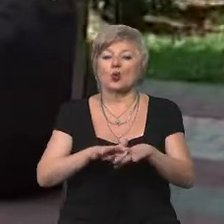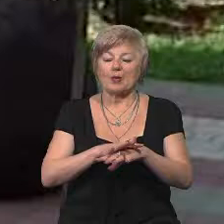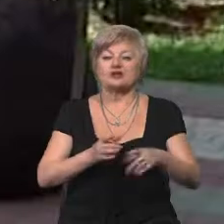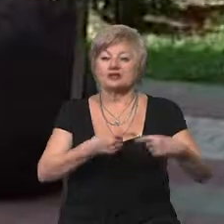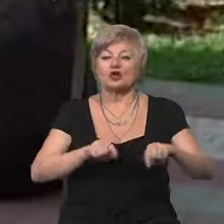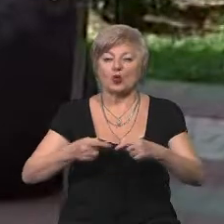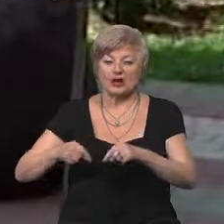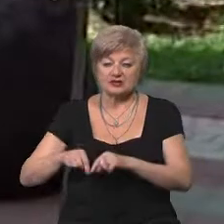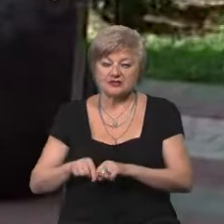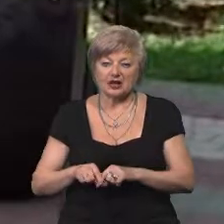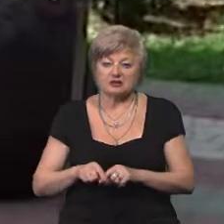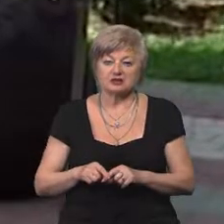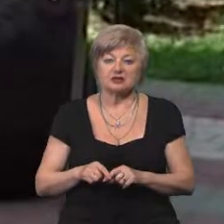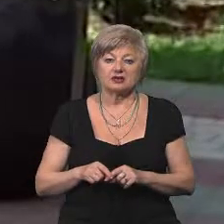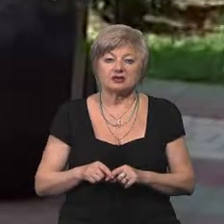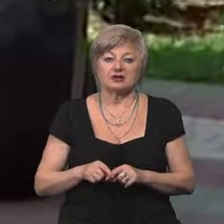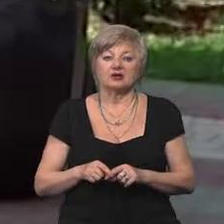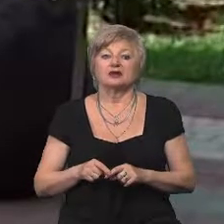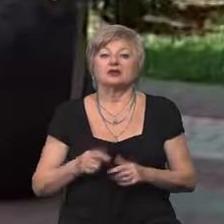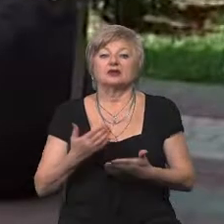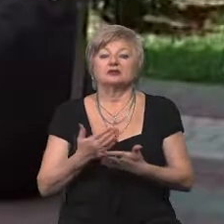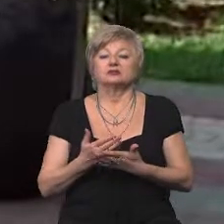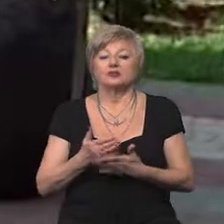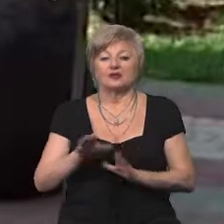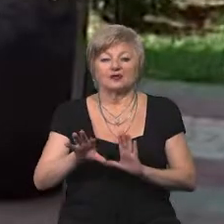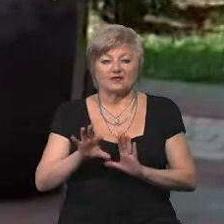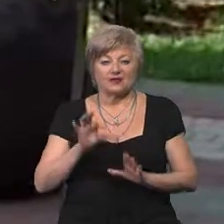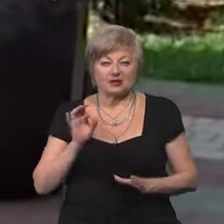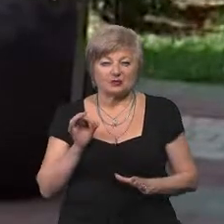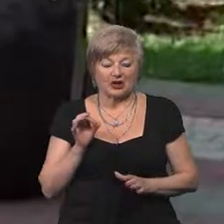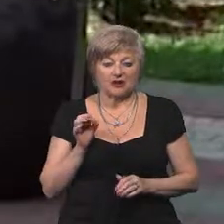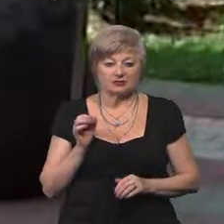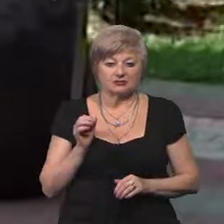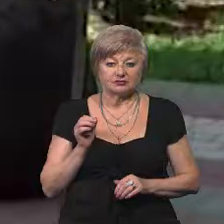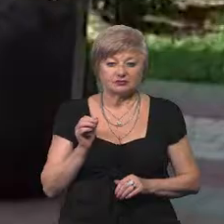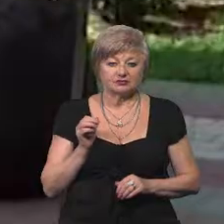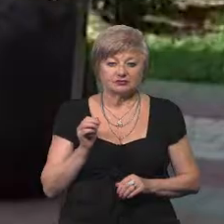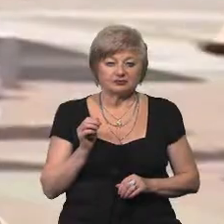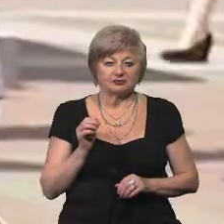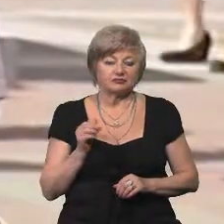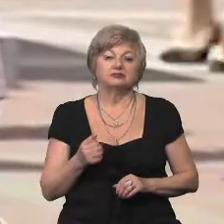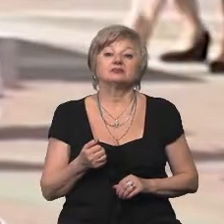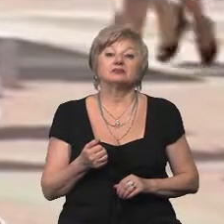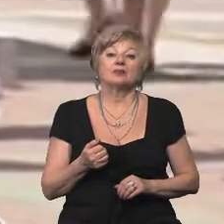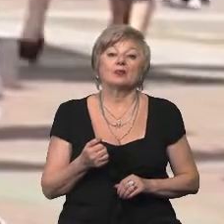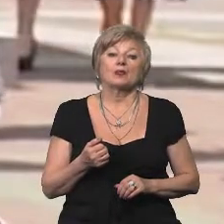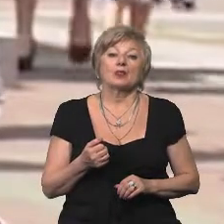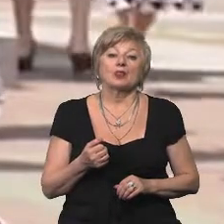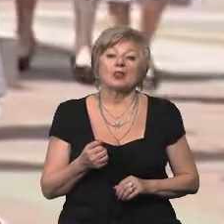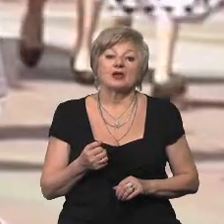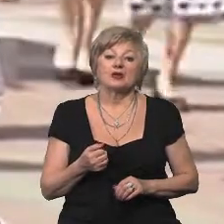організацій, через конкретні портрети людей, які вже тут і зараз роблять щось. І ідентифікація в майбутнє,